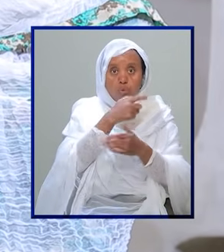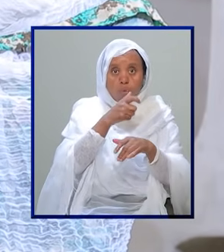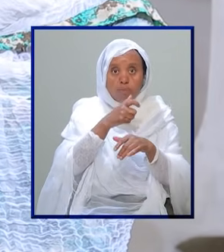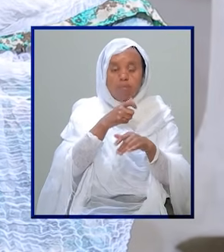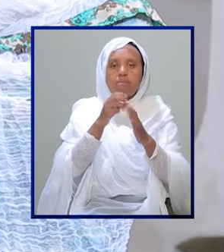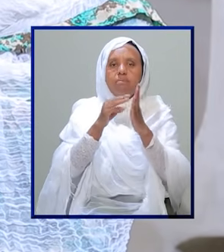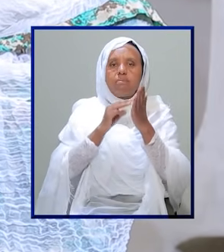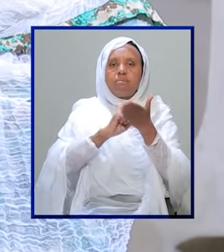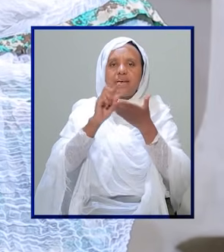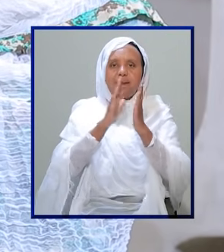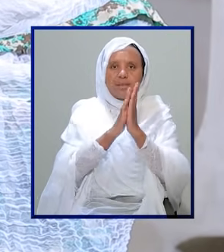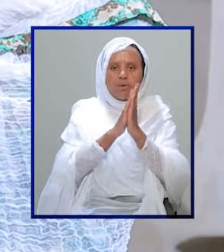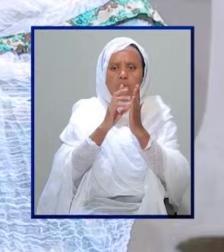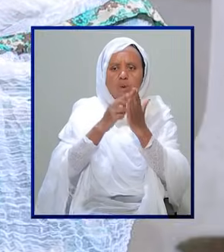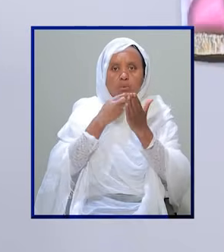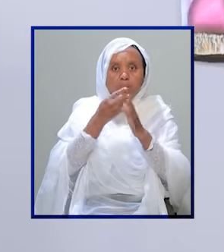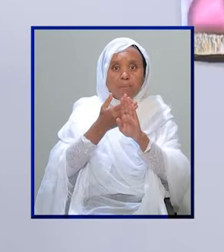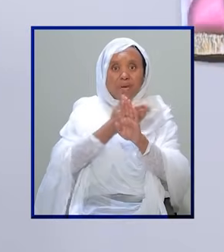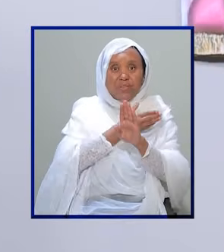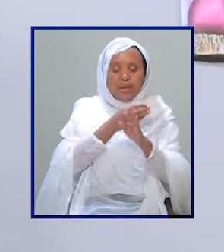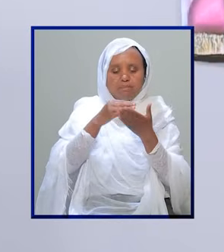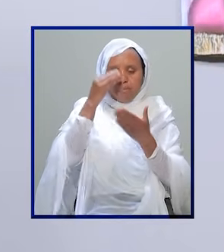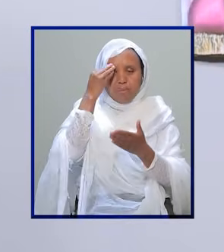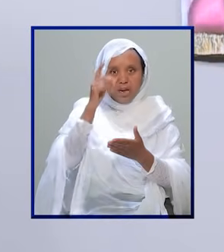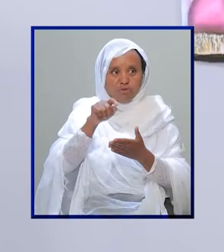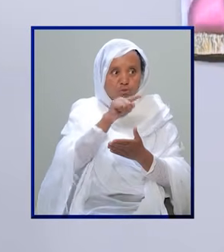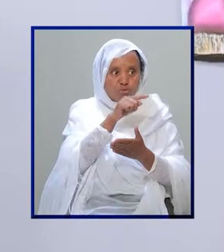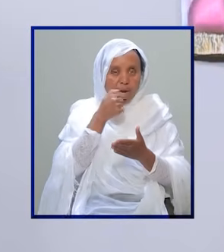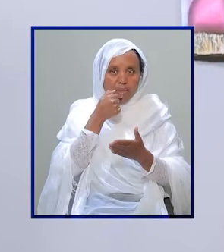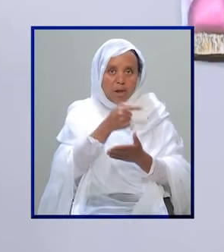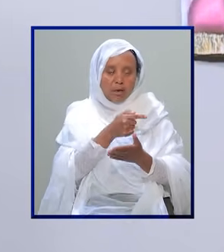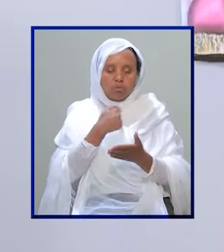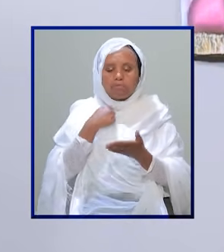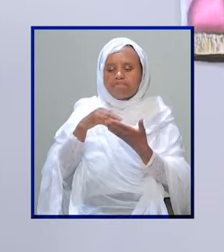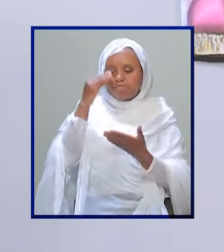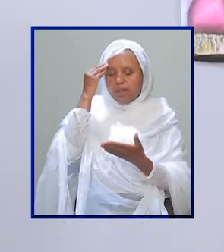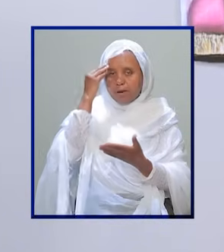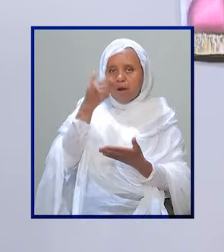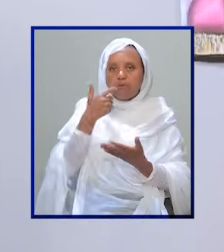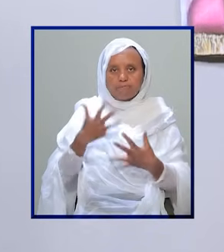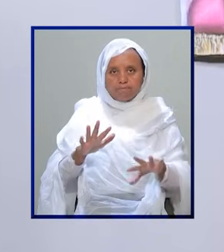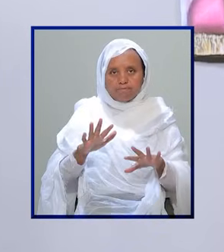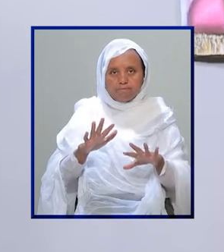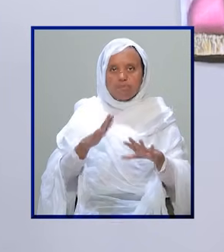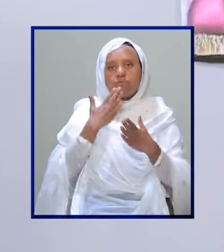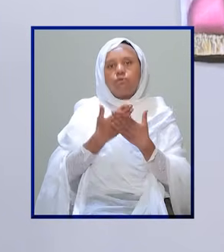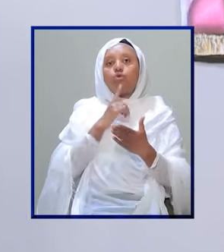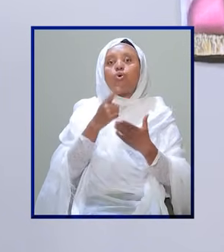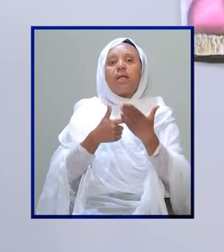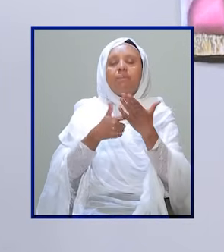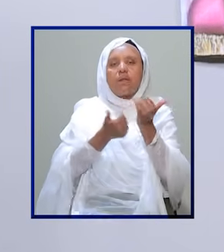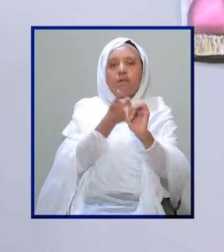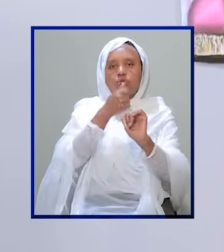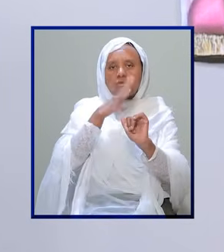ነው። ከመቁረብ በፊት ትምህርት ያስፈልጋል። እሷ እንግዲህ እንደተናገረችው ተምር ያለው ብላለች፣ ጥሩ ነው። ይህን